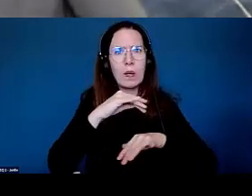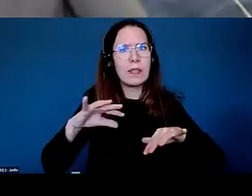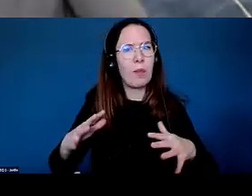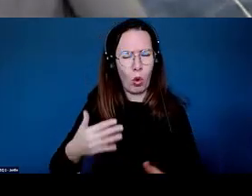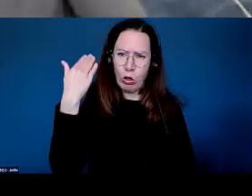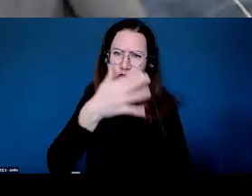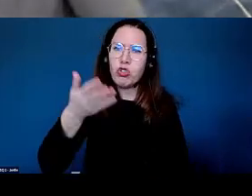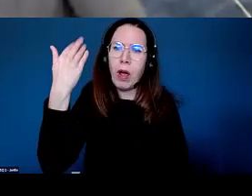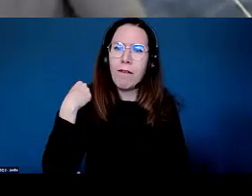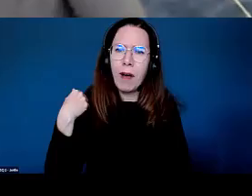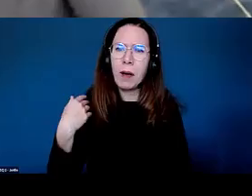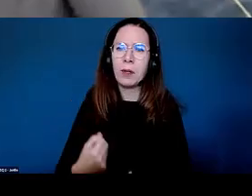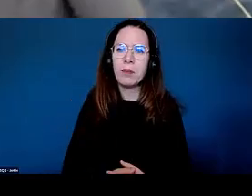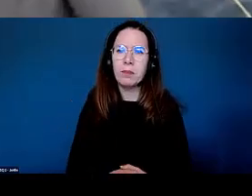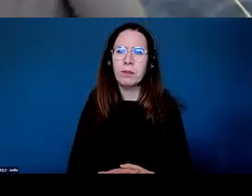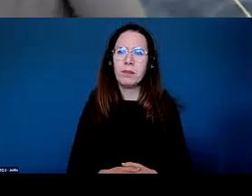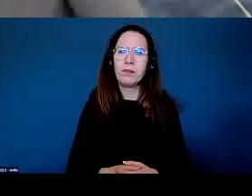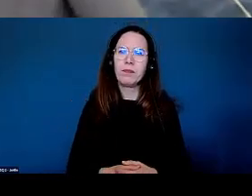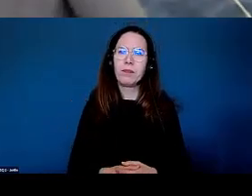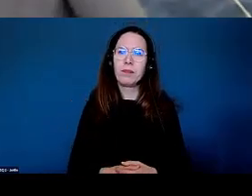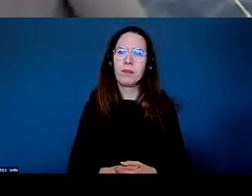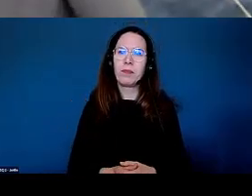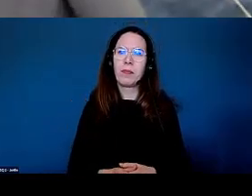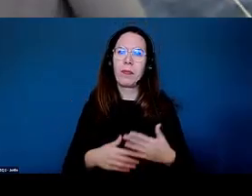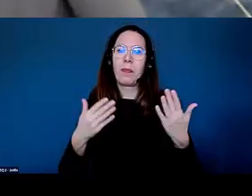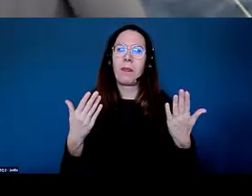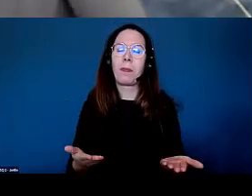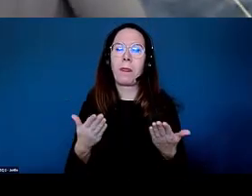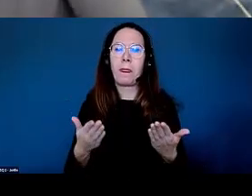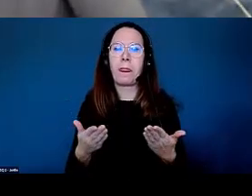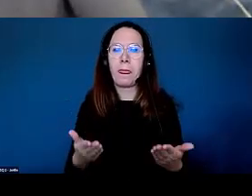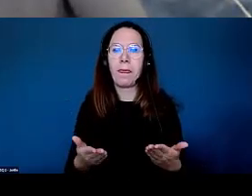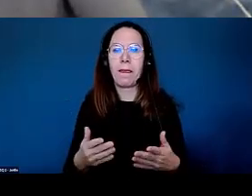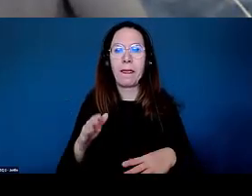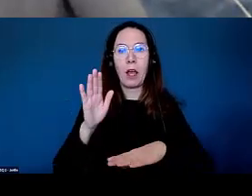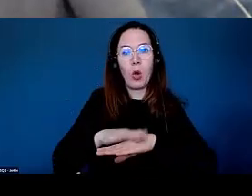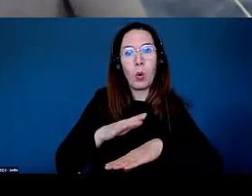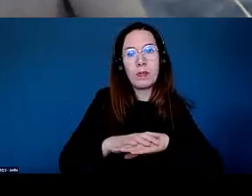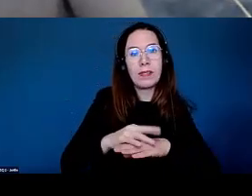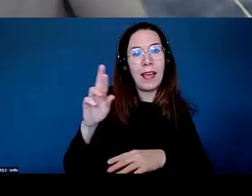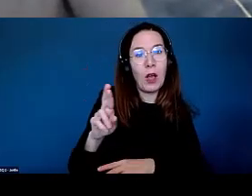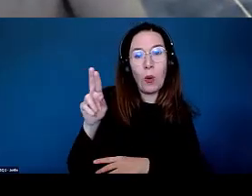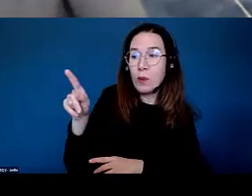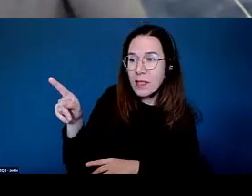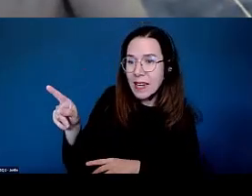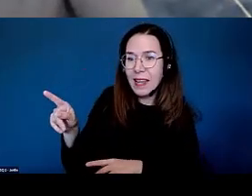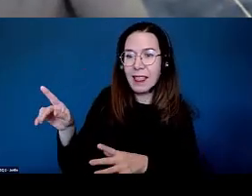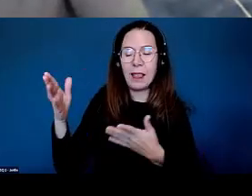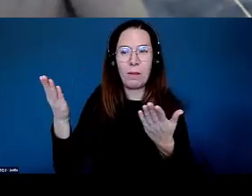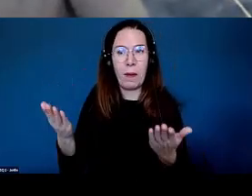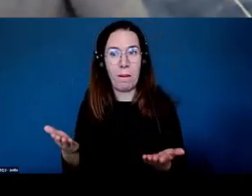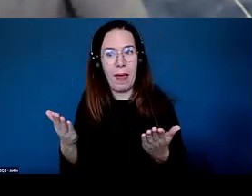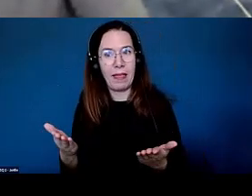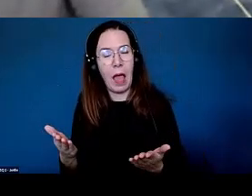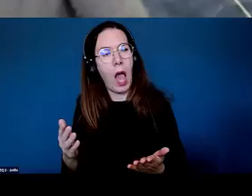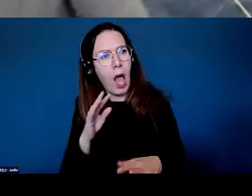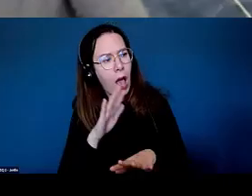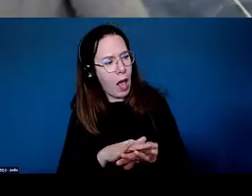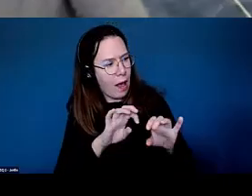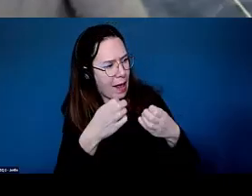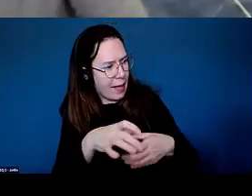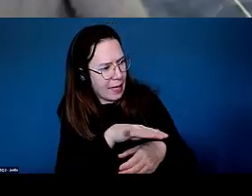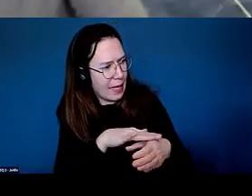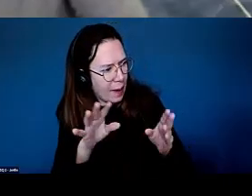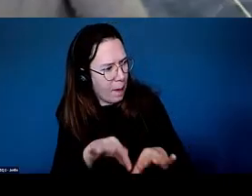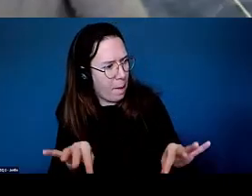devait ressembler. Donc, avec la guidance et les conseils de Roselyne et notre approche basée